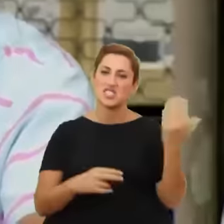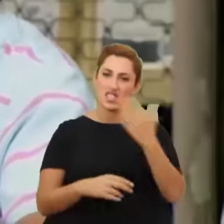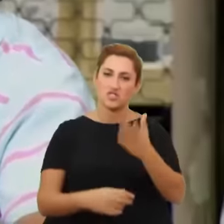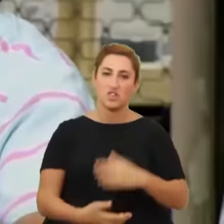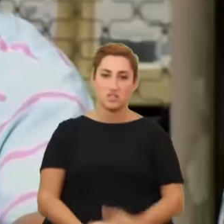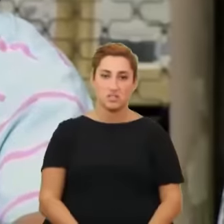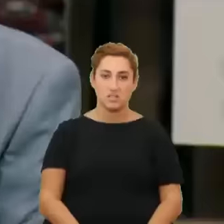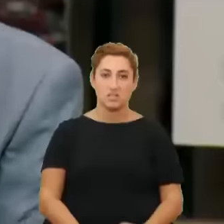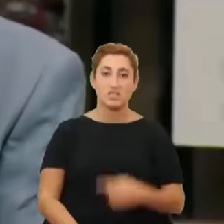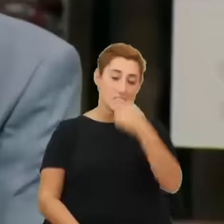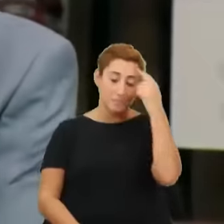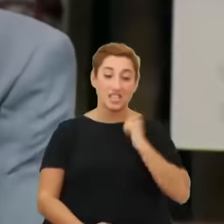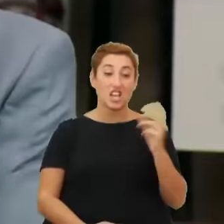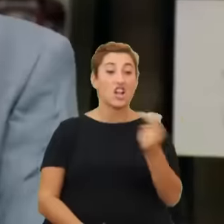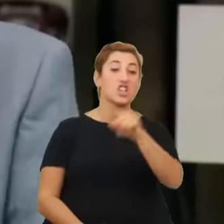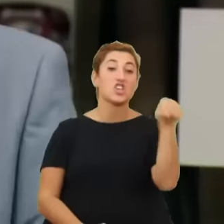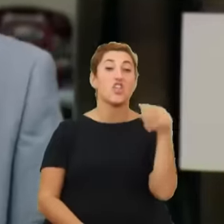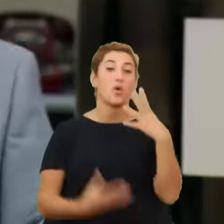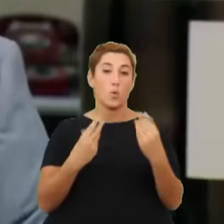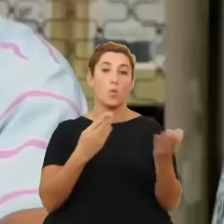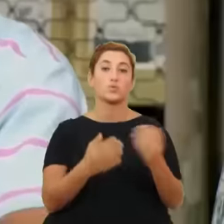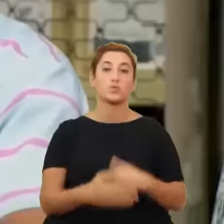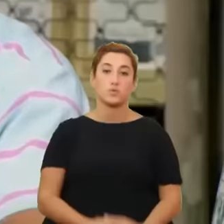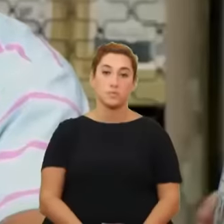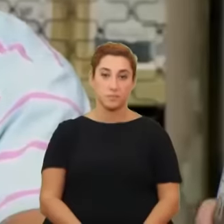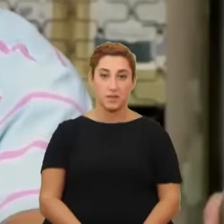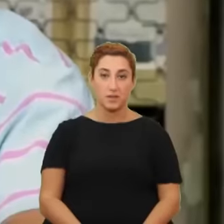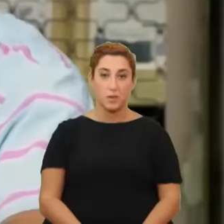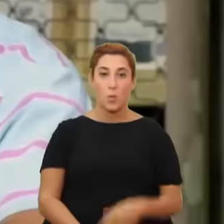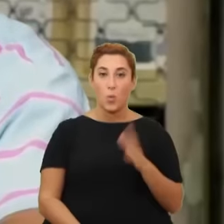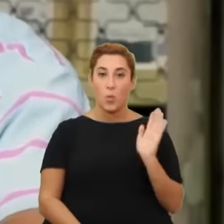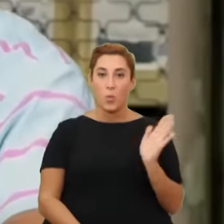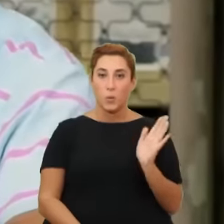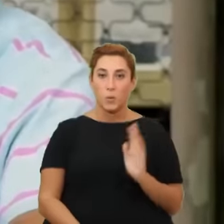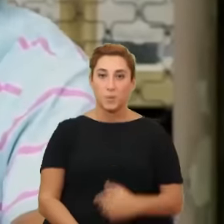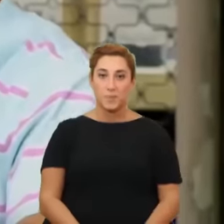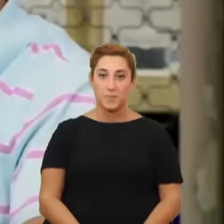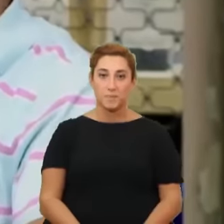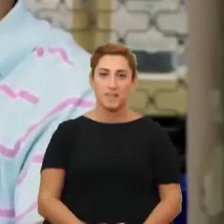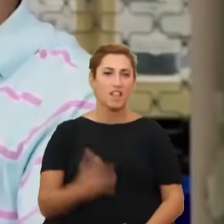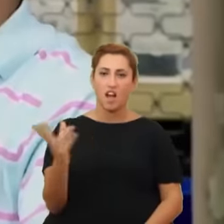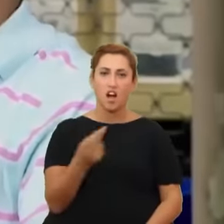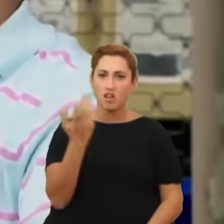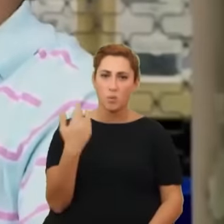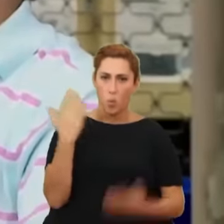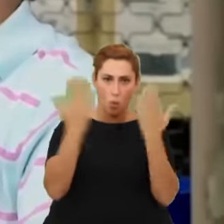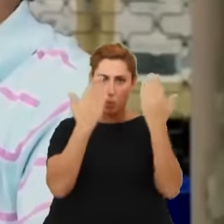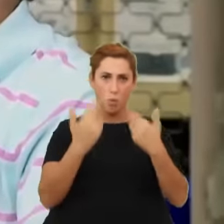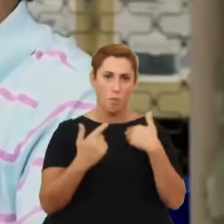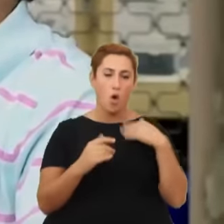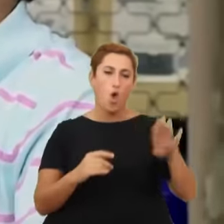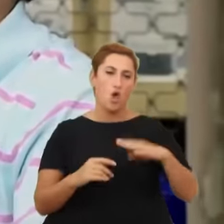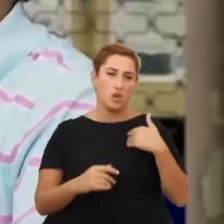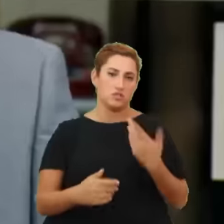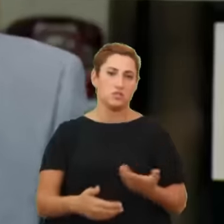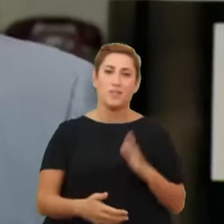gideceksin. Darısı askerden kaçanların başına. Oo. Ne kaçması ya? Okuyorum ben.